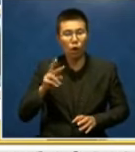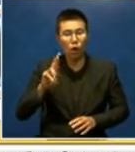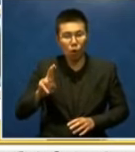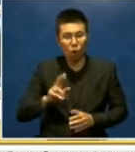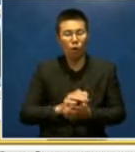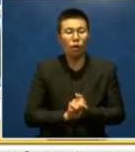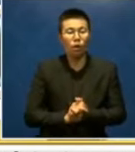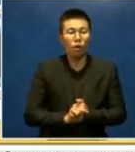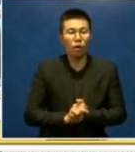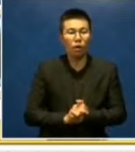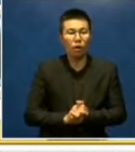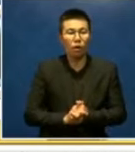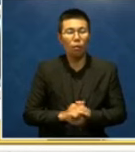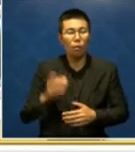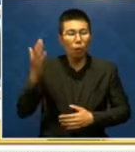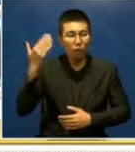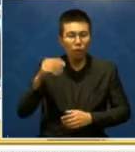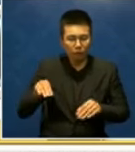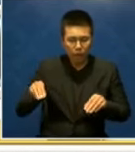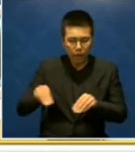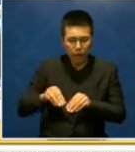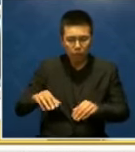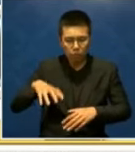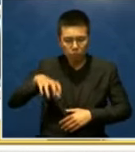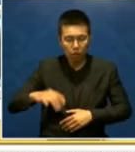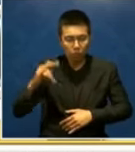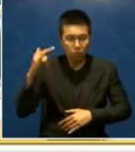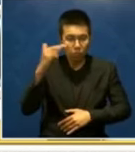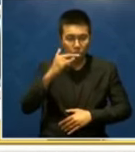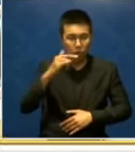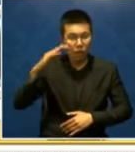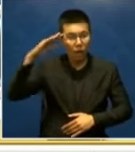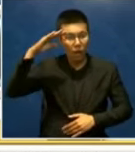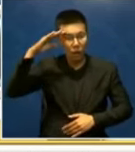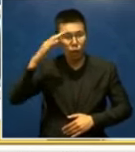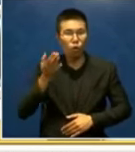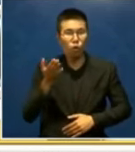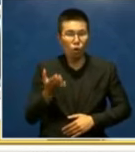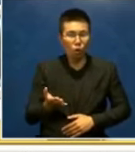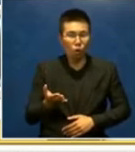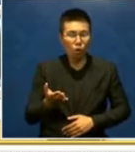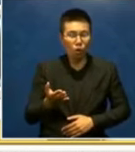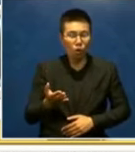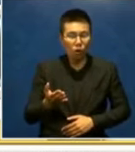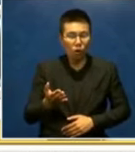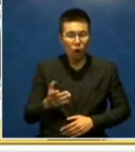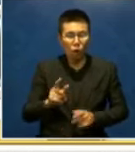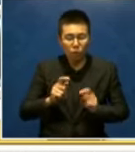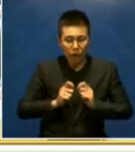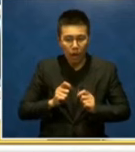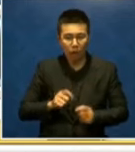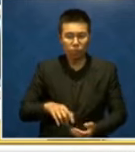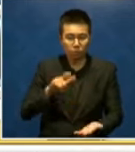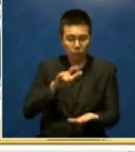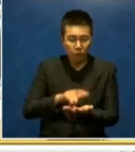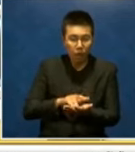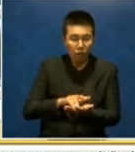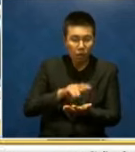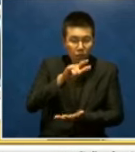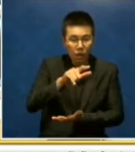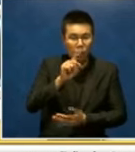บิน206ทหารขอใช้พื้นที่ 15,000ไร่ครับท่านประธานกินพื้น